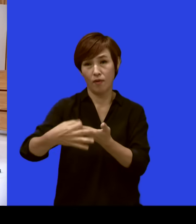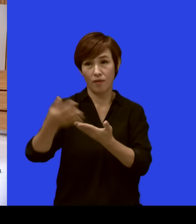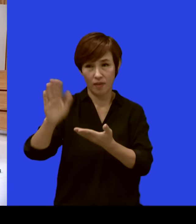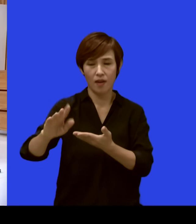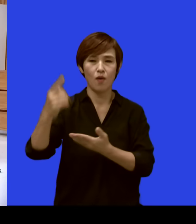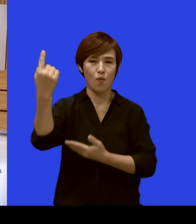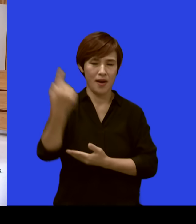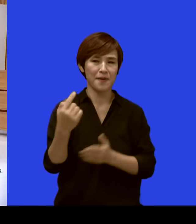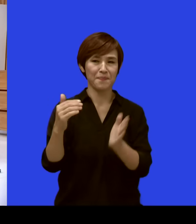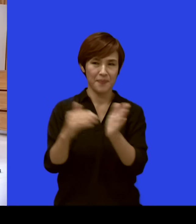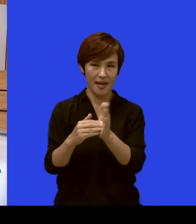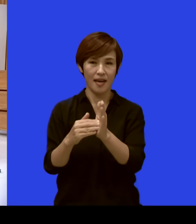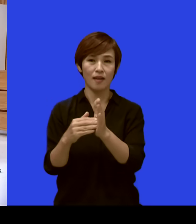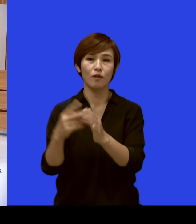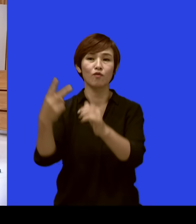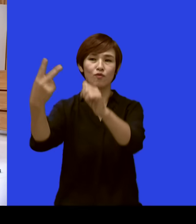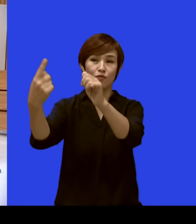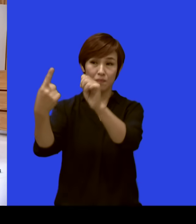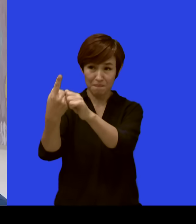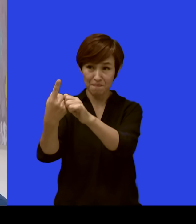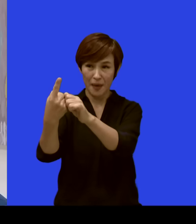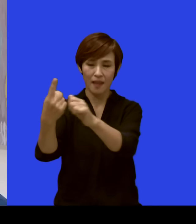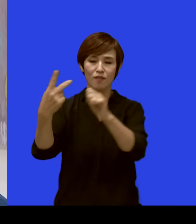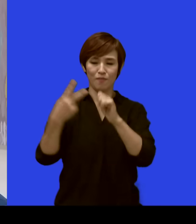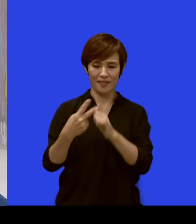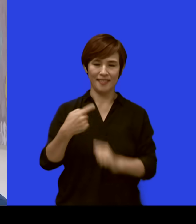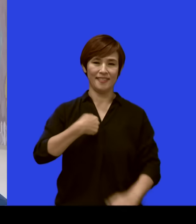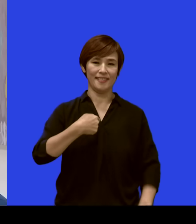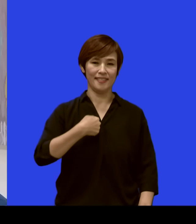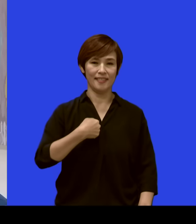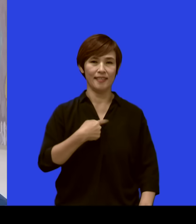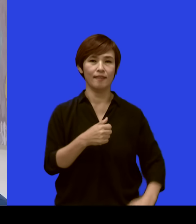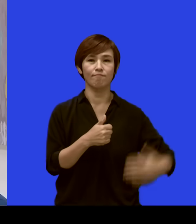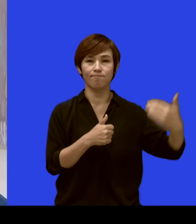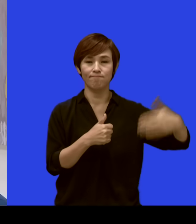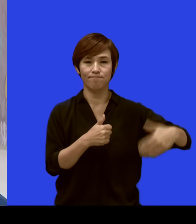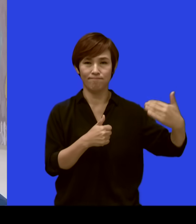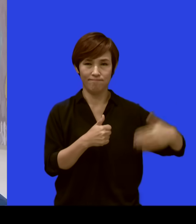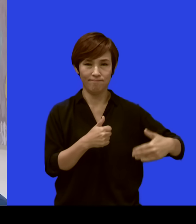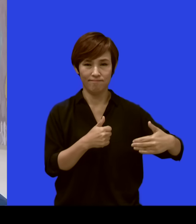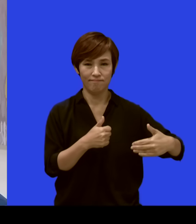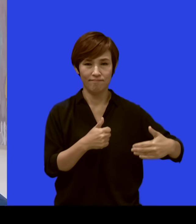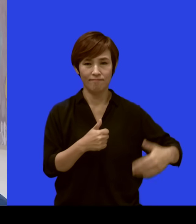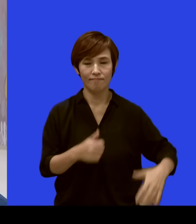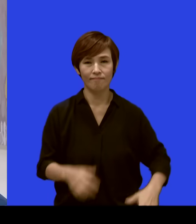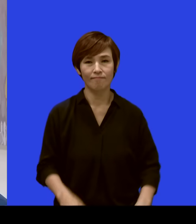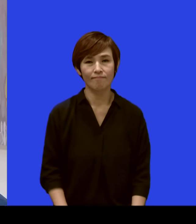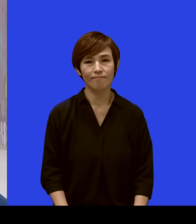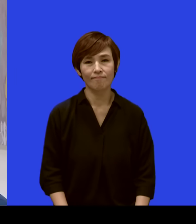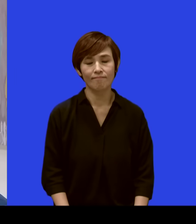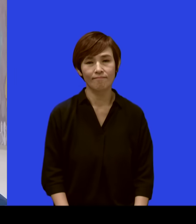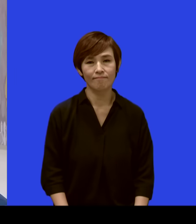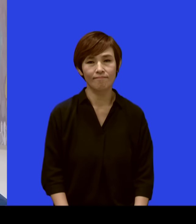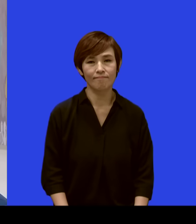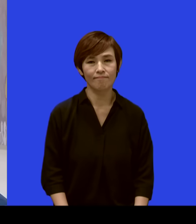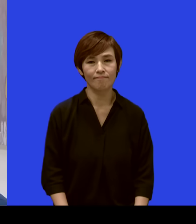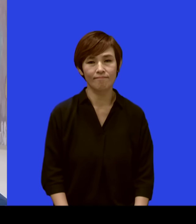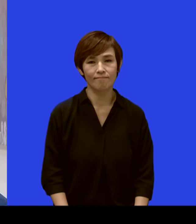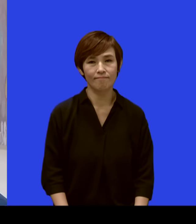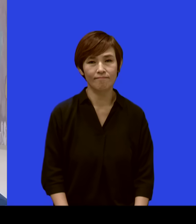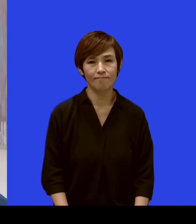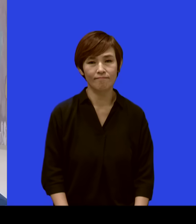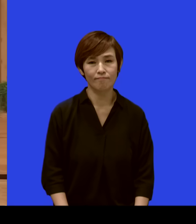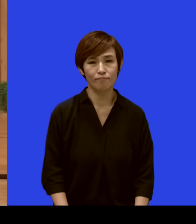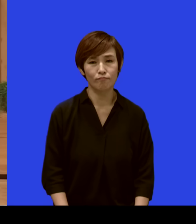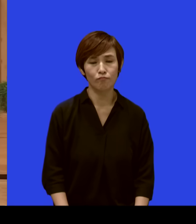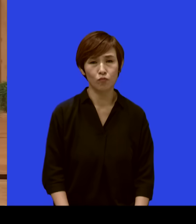두 번째 저에게 이제 오퍼가 왔어요. 그래서 저는 이제 그때 제가 이제 굉장히 갈등을 하면서 제가